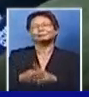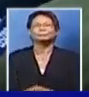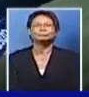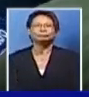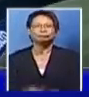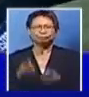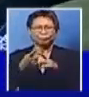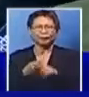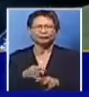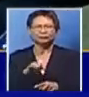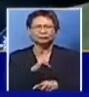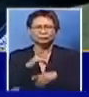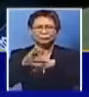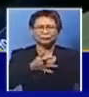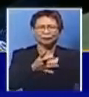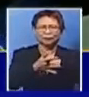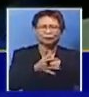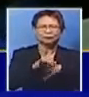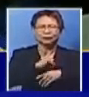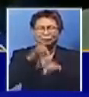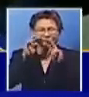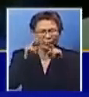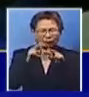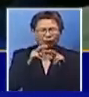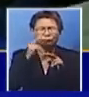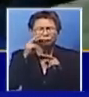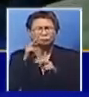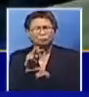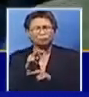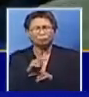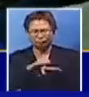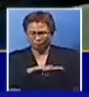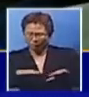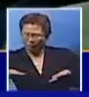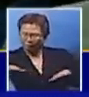Tetapi saya sebagai technical delegate, saya sedang tengok balik